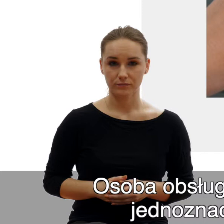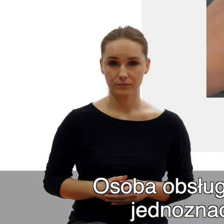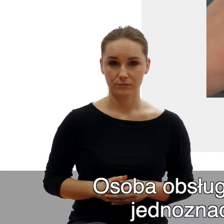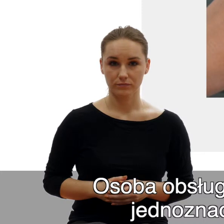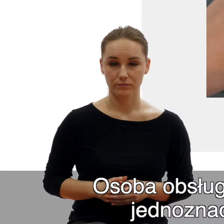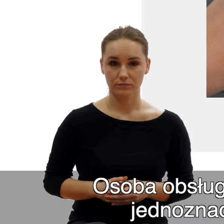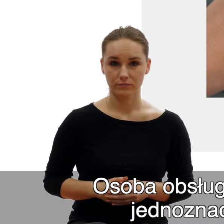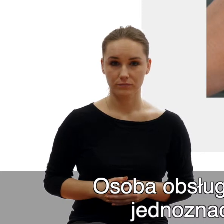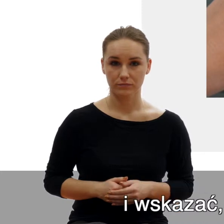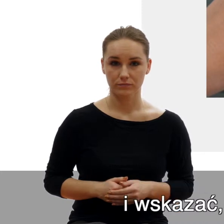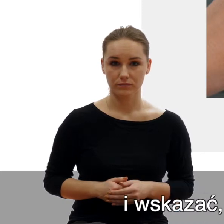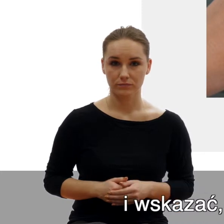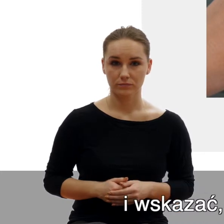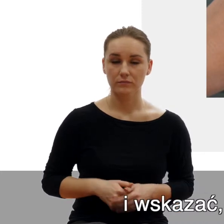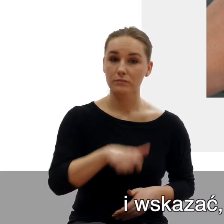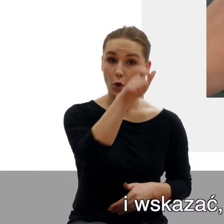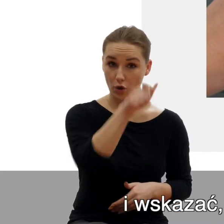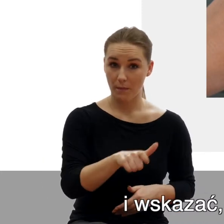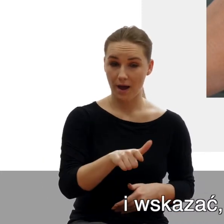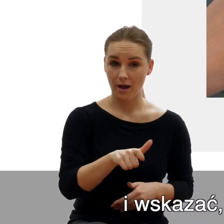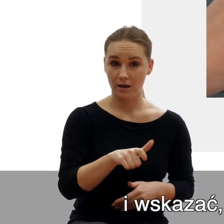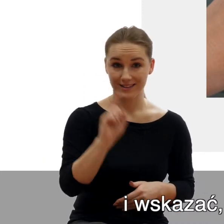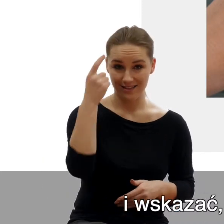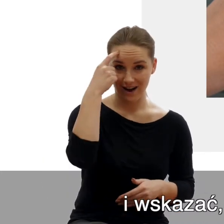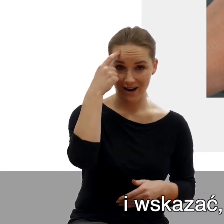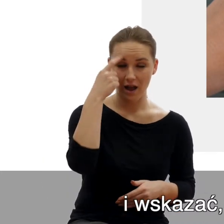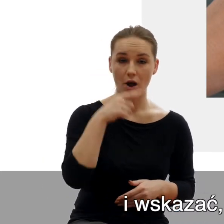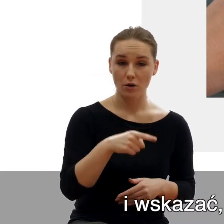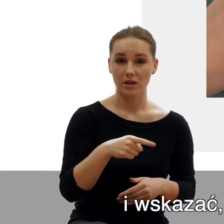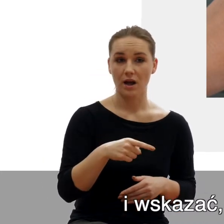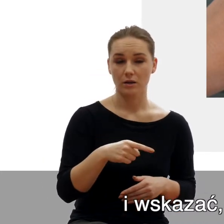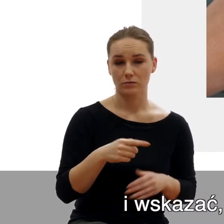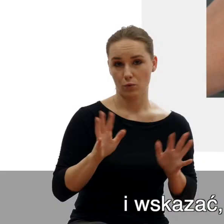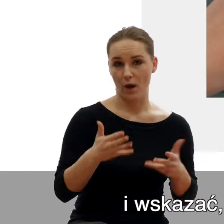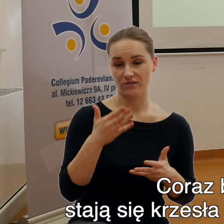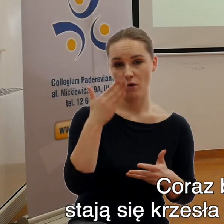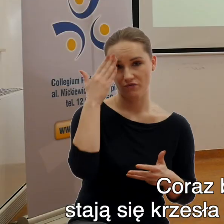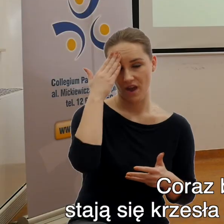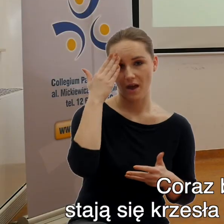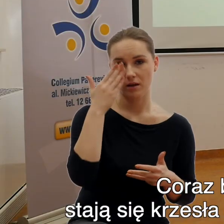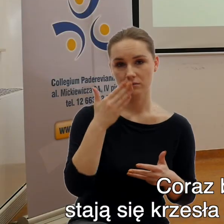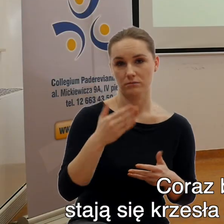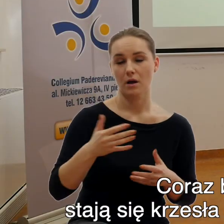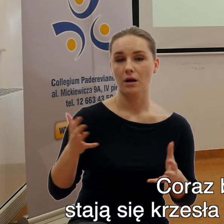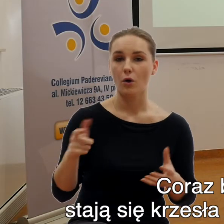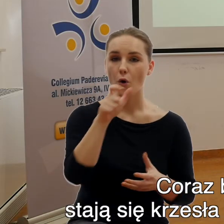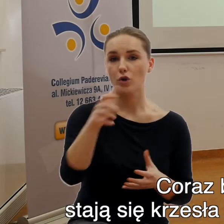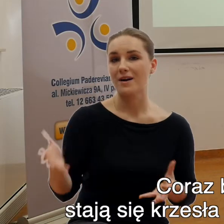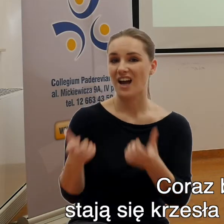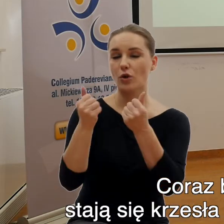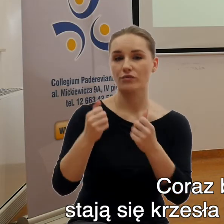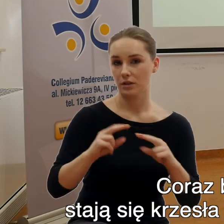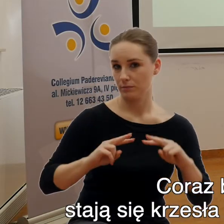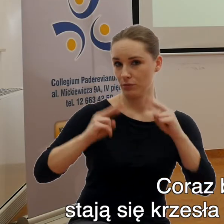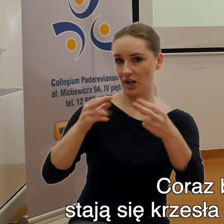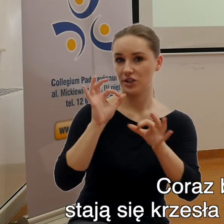przekazać ratownikom i wskazać, gdzie jest ktoś, kto potrzebuje pomocy. Coraz bardziej popularne w tym